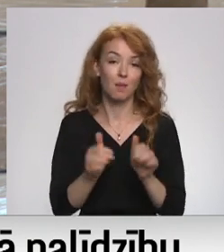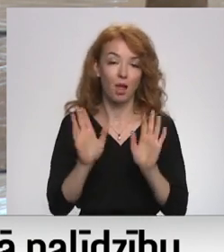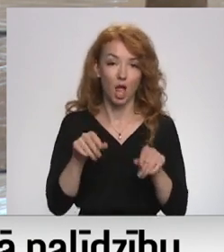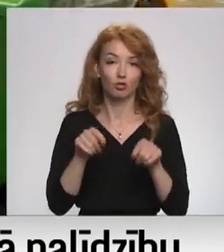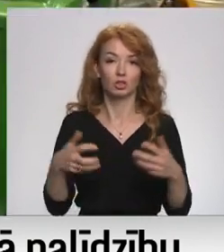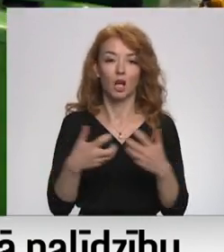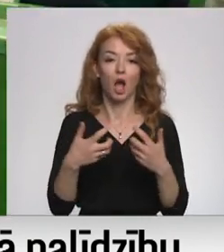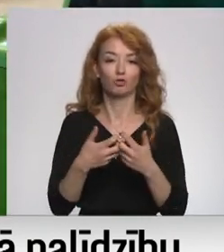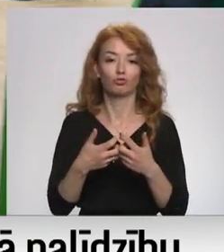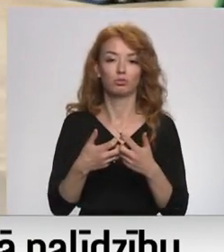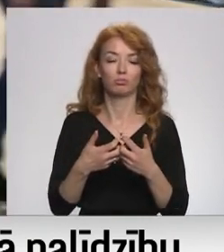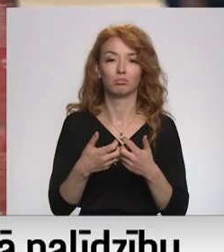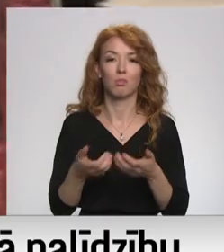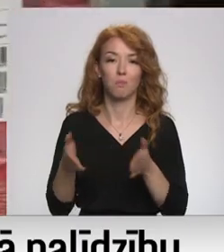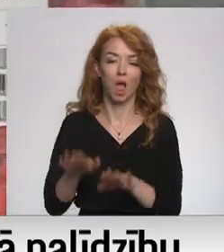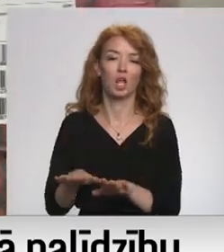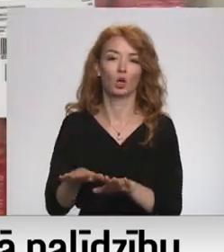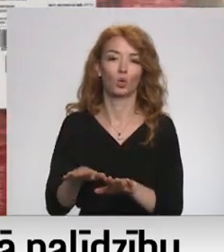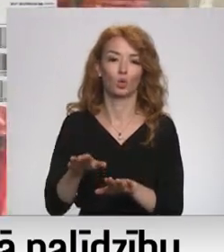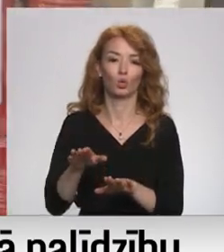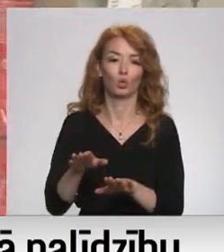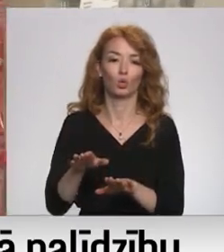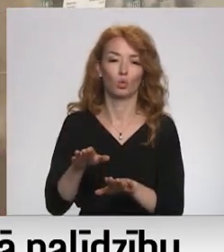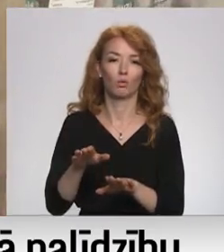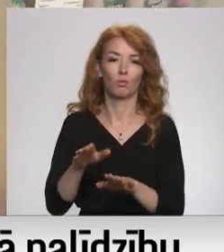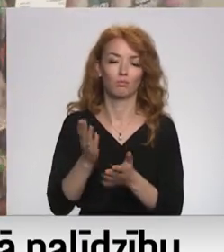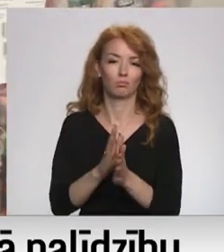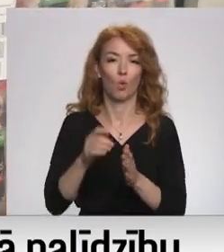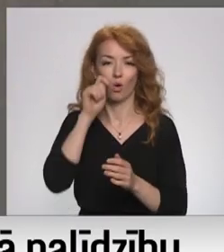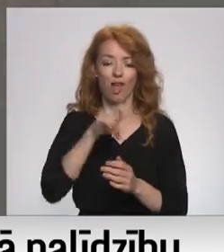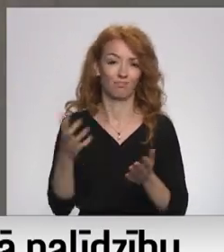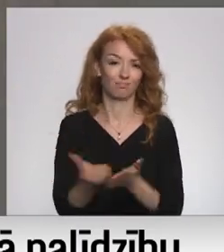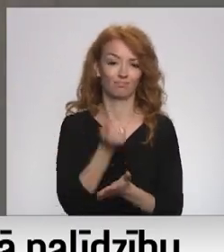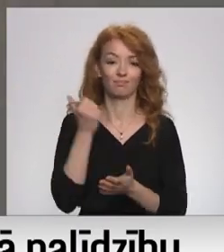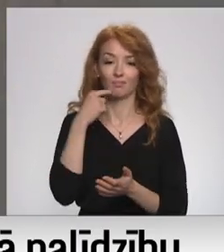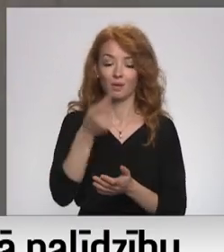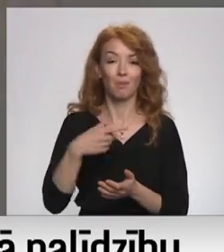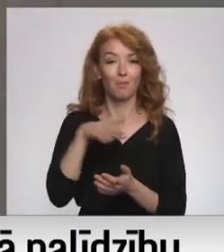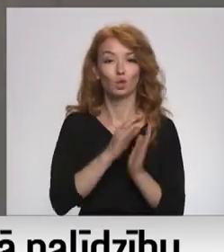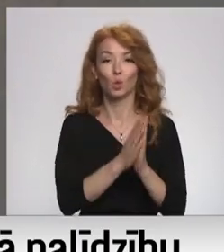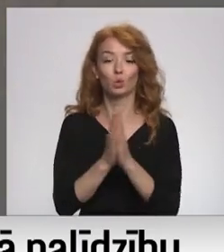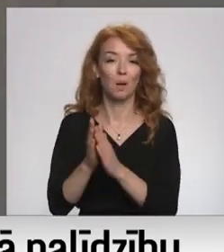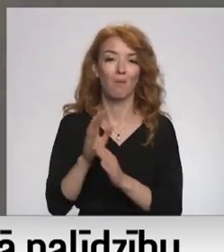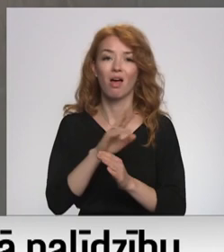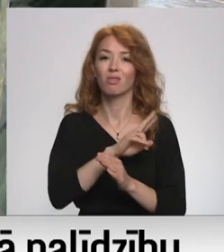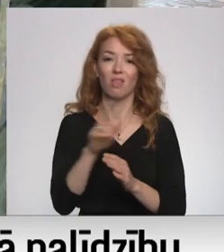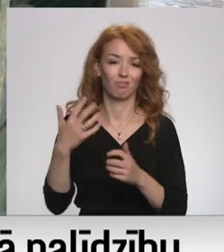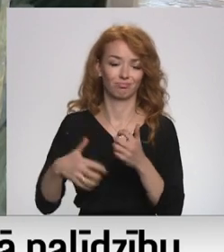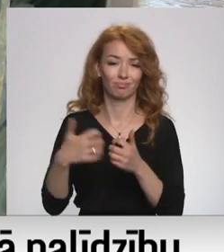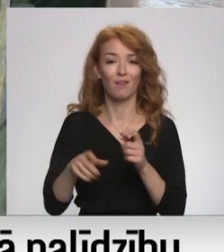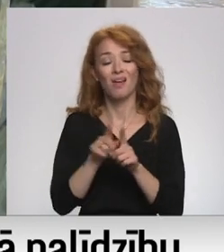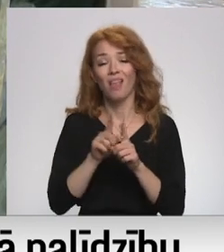šis karš paliktu Ukrainā un lai Ukraina vinnētu. Mēs tiešām aicinām nepalikt malā, vai tie ir pārtikas